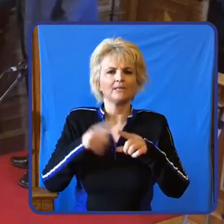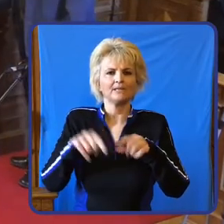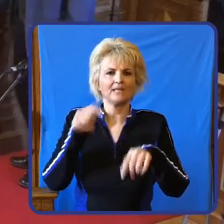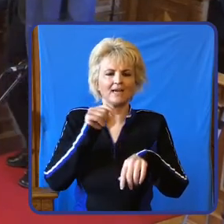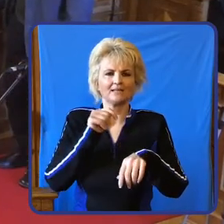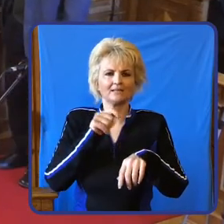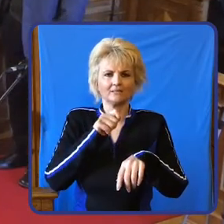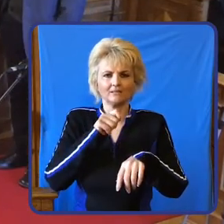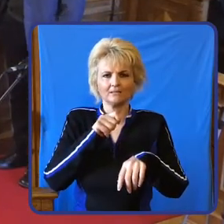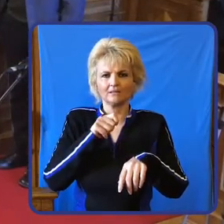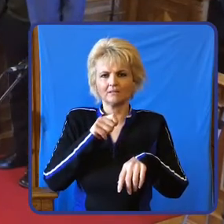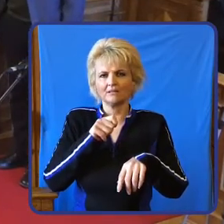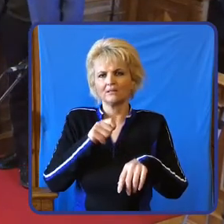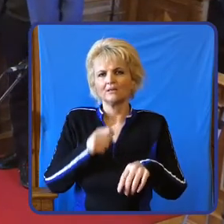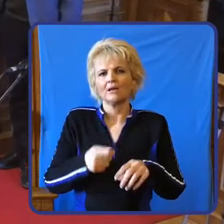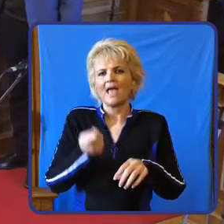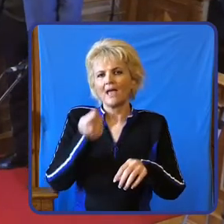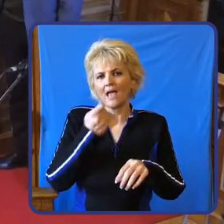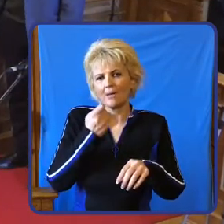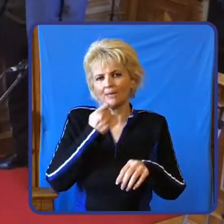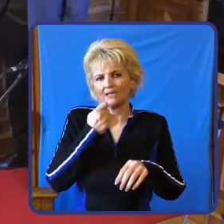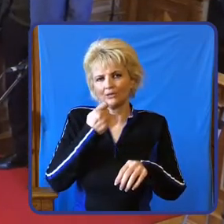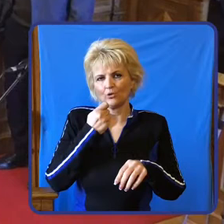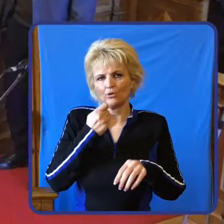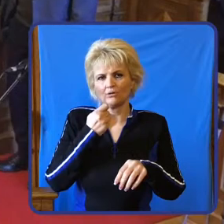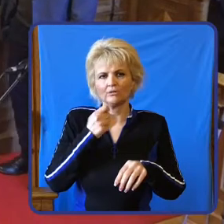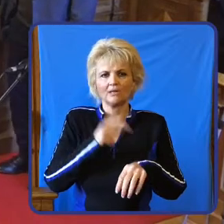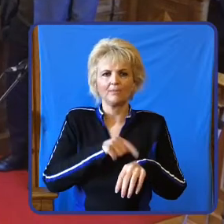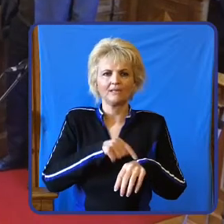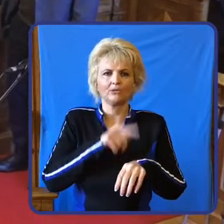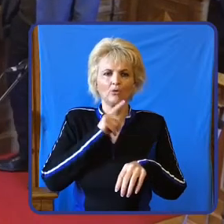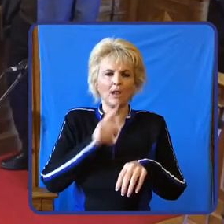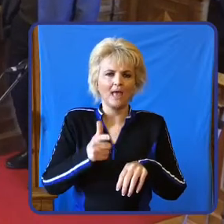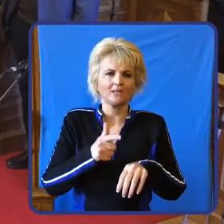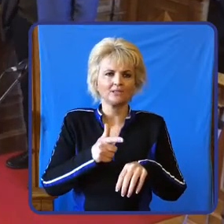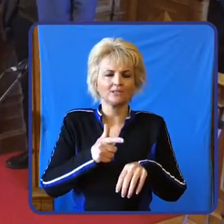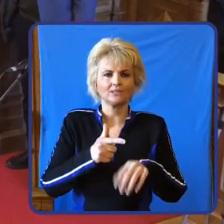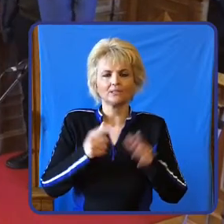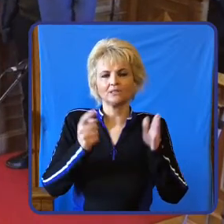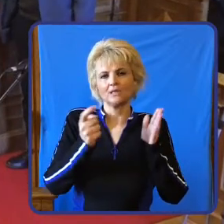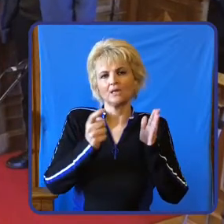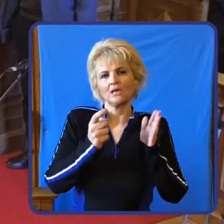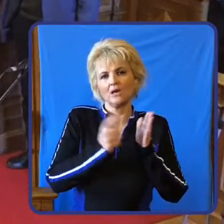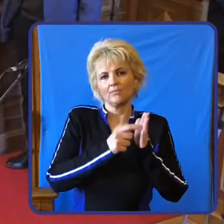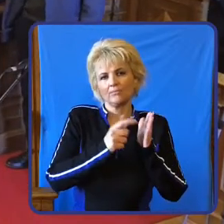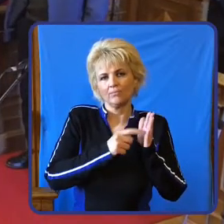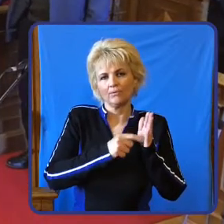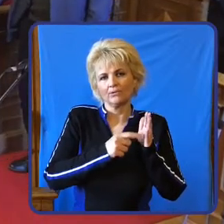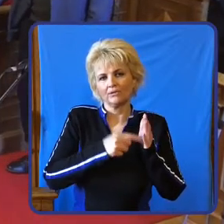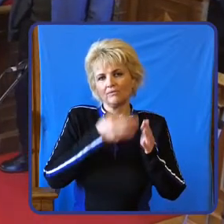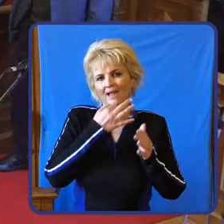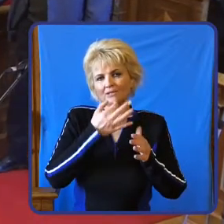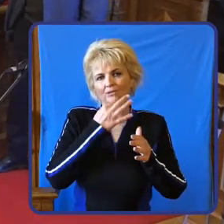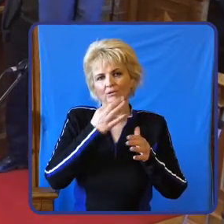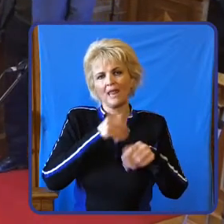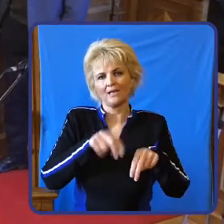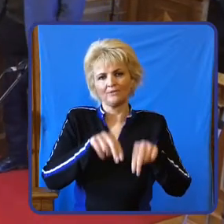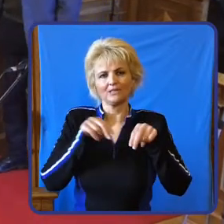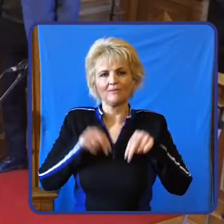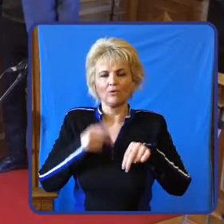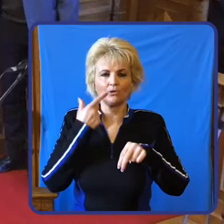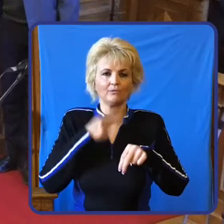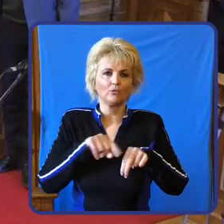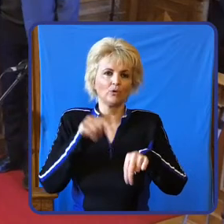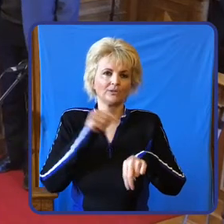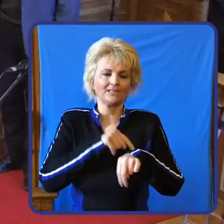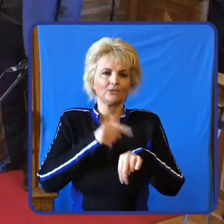első napirenden nem vagyunk túl, annak ellenére, hogy a napirend előtti felszólalások viszonylag visszafogottak voltak az időkorlátnak köszönhetően, ezt tegyük hozzá ugye